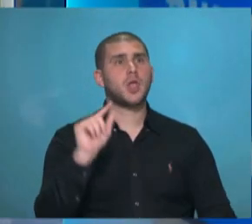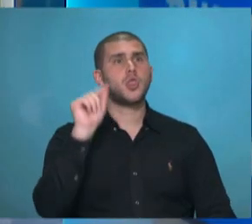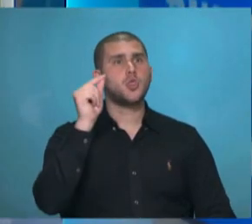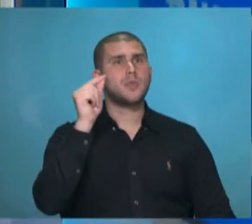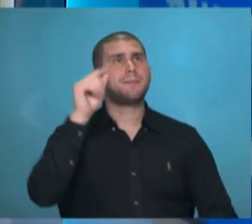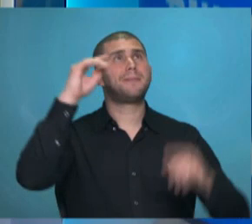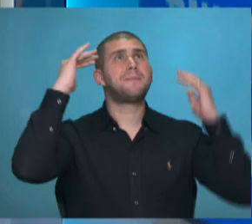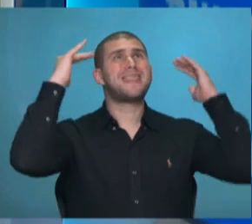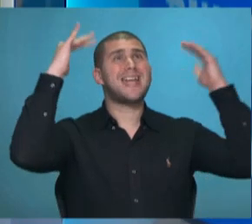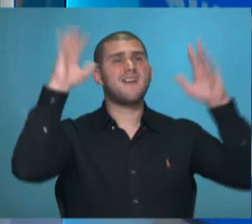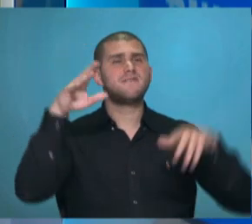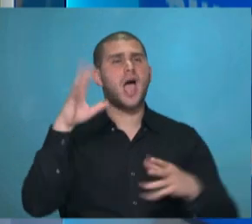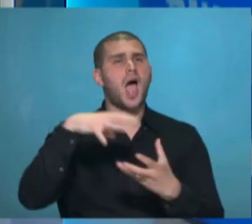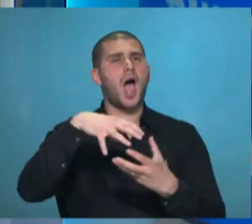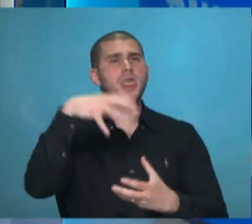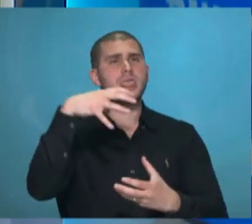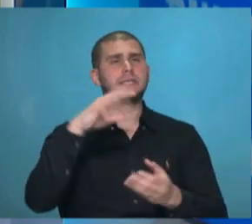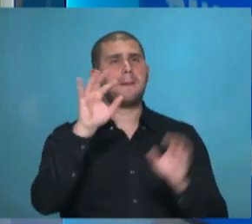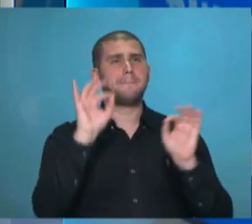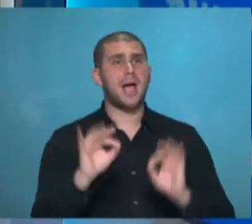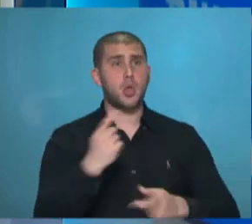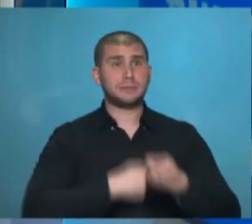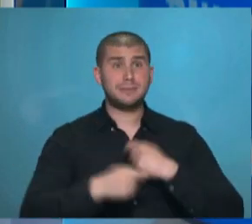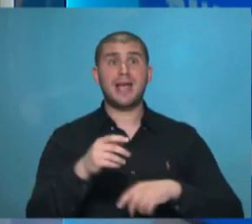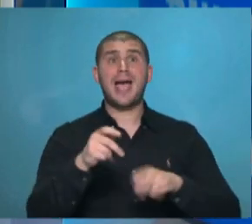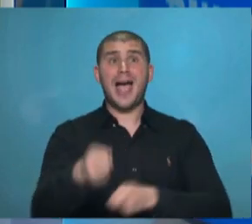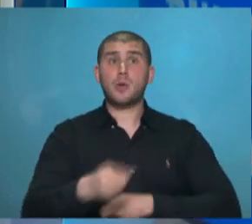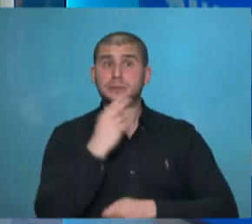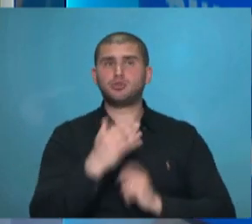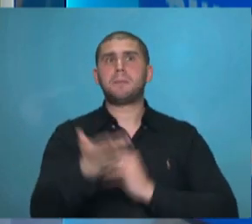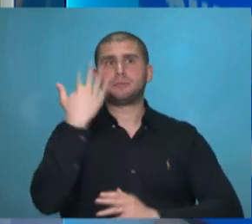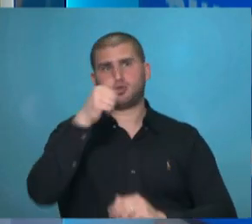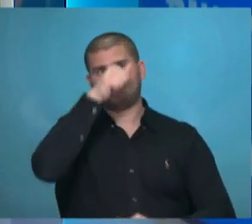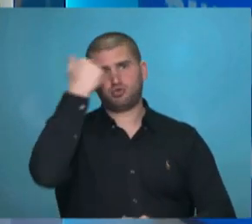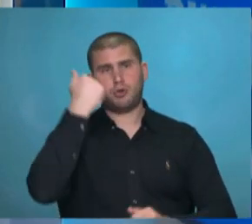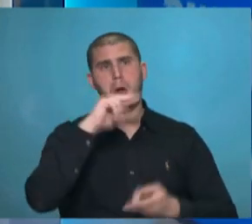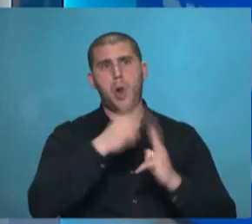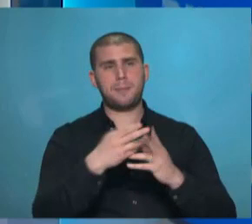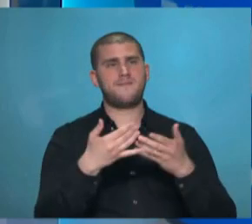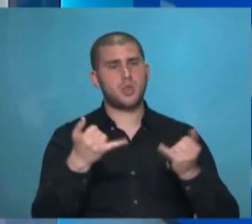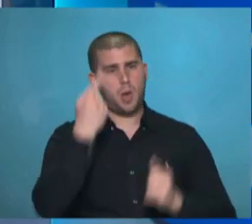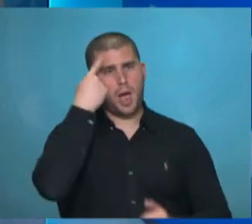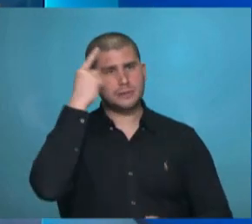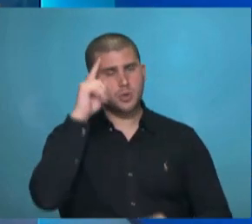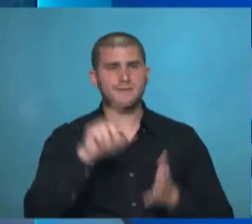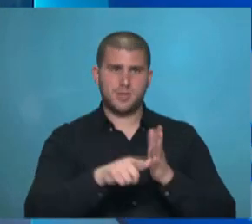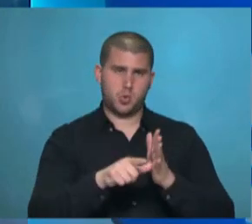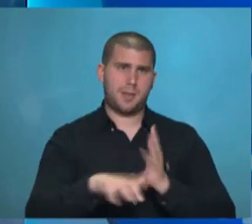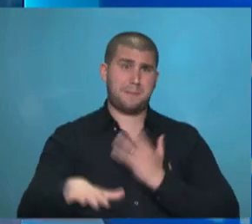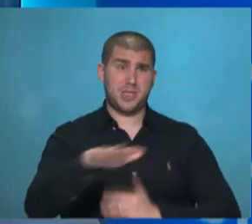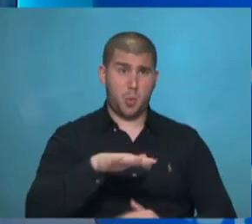מהתקרה ואננס בחמות מסחרית. לחקלאות בישראל יש מזמן שם עולמי בפיתוחים, המצאות וטכנולוגיה בתחום